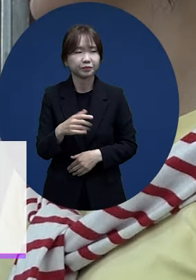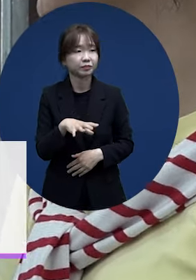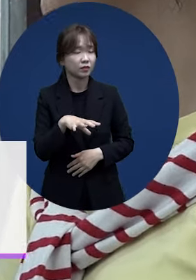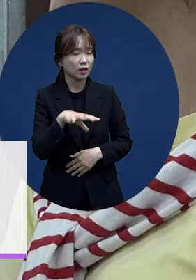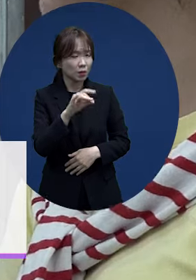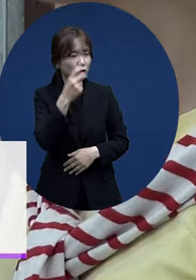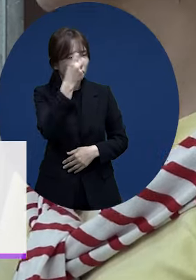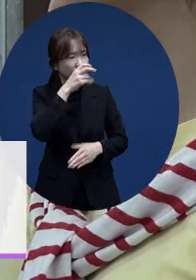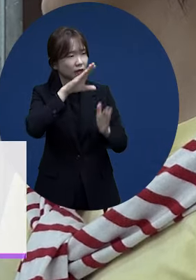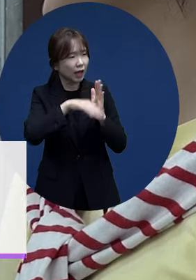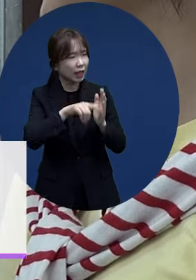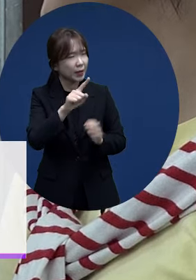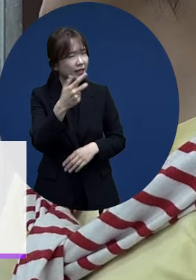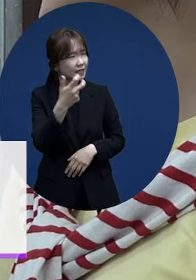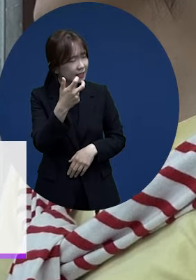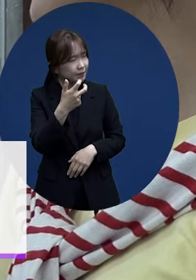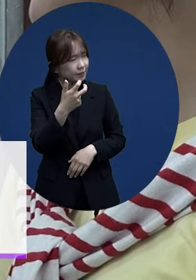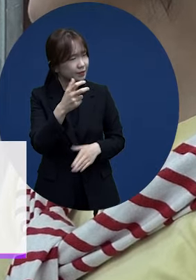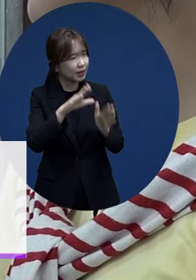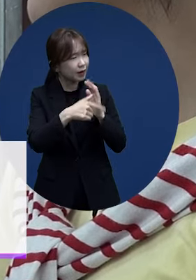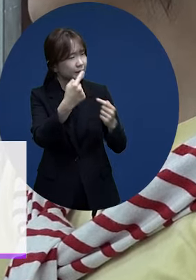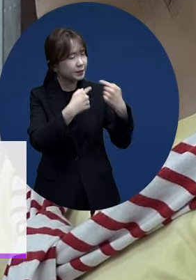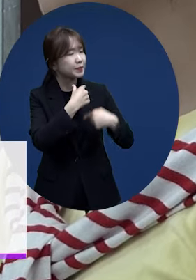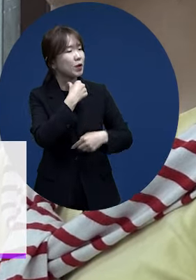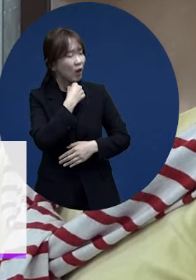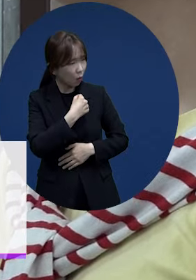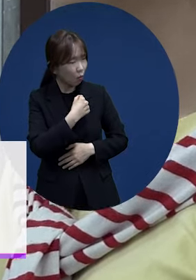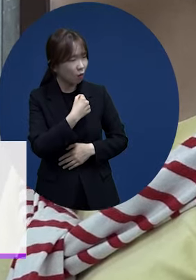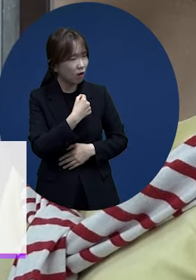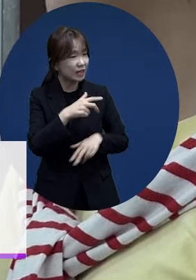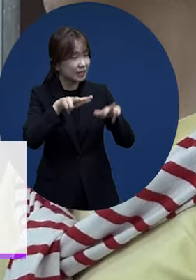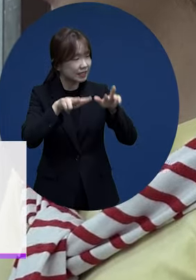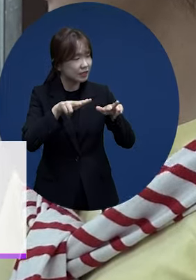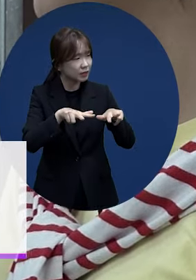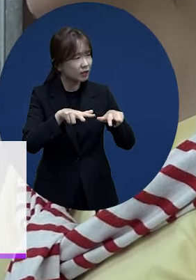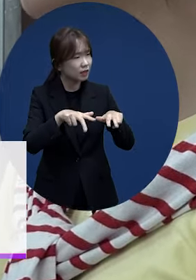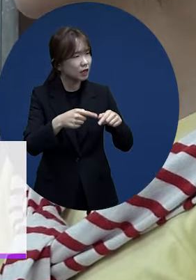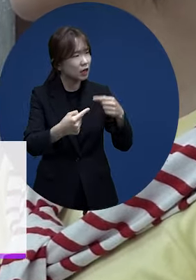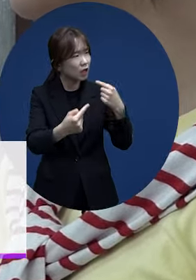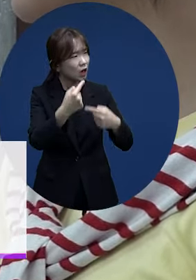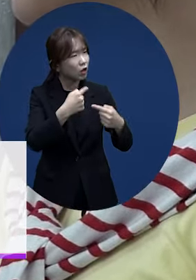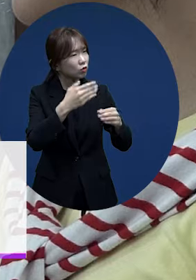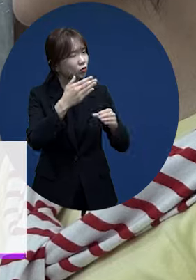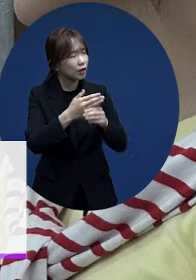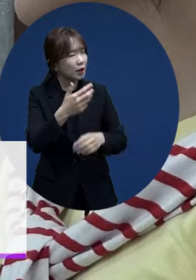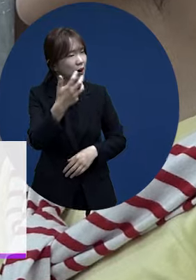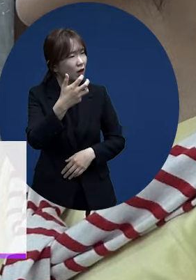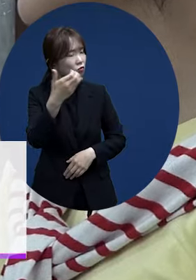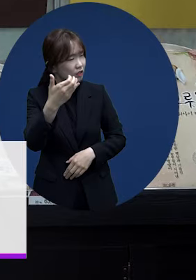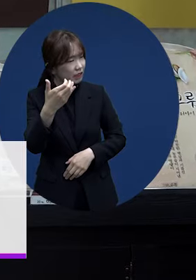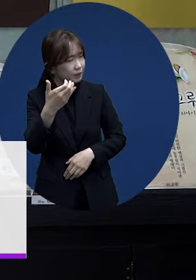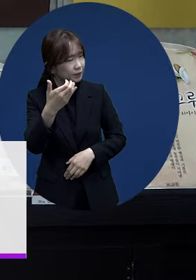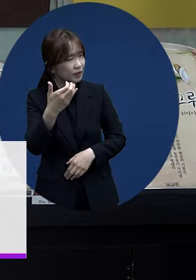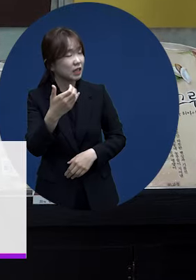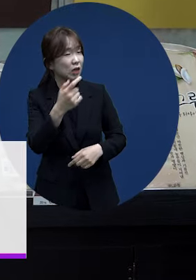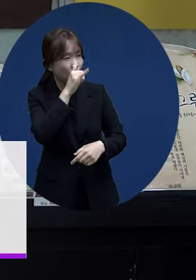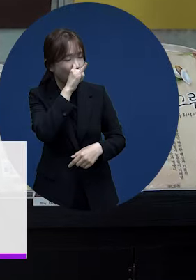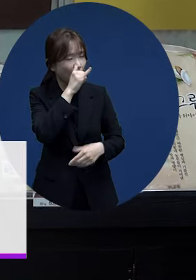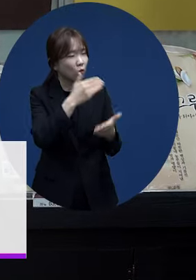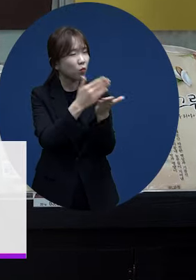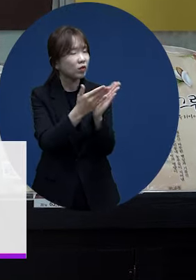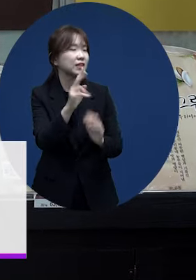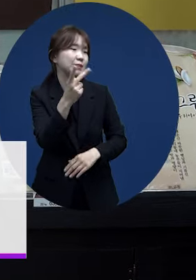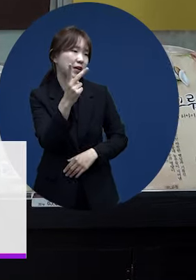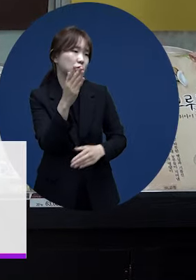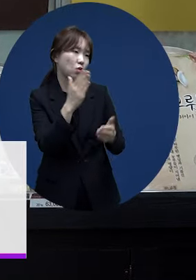먼저 참여 희망 농가를 조사했을 때 한 170 농가가 저희한테 참여 희망을 하셨고요. 지금 입점하고 계신 분들은 한 80 농가에서